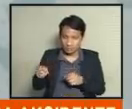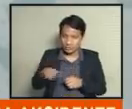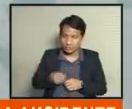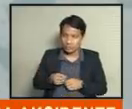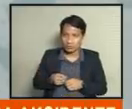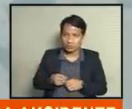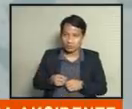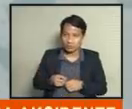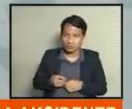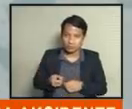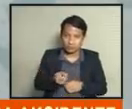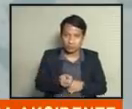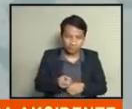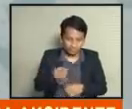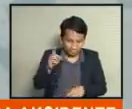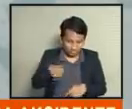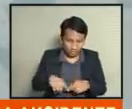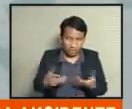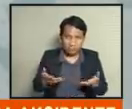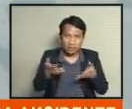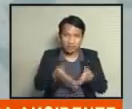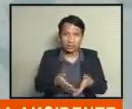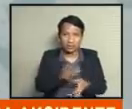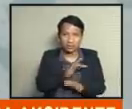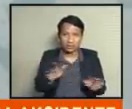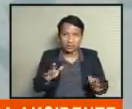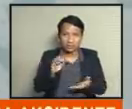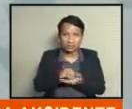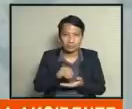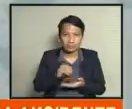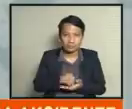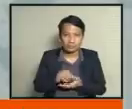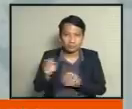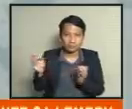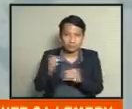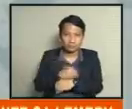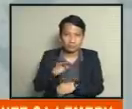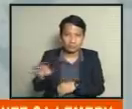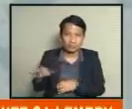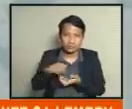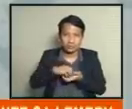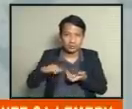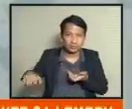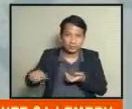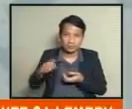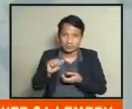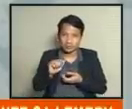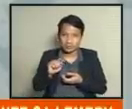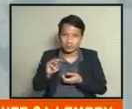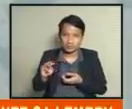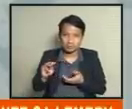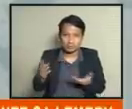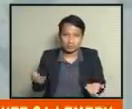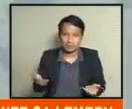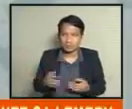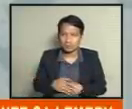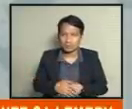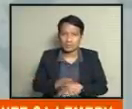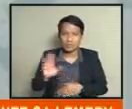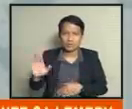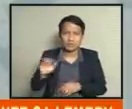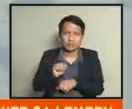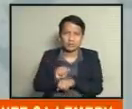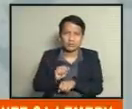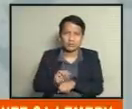pong maayos na laman, kasi po minsan, pag may utang po siya dun sa opisina nila, kinakalta sa ATM. Ano ba trabaho ni